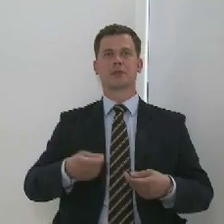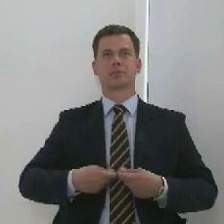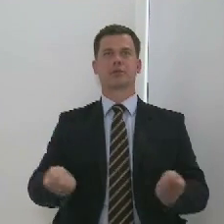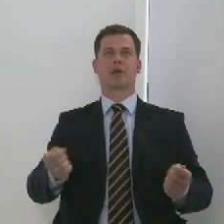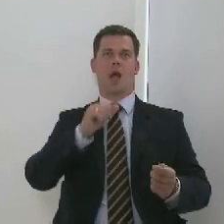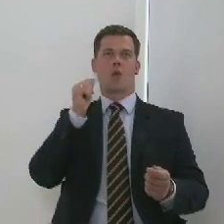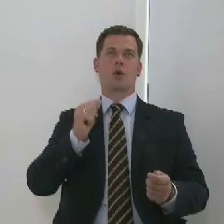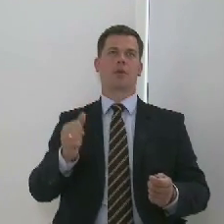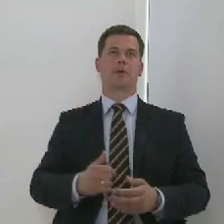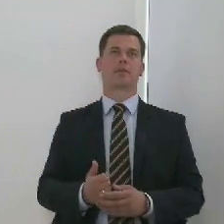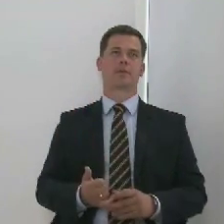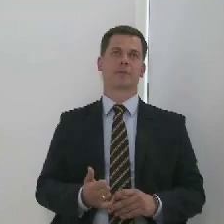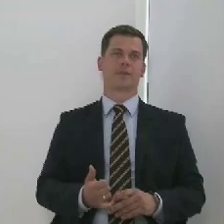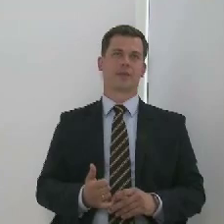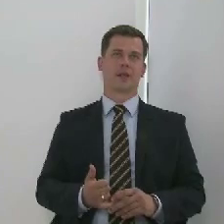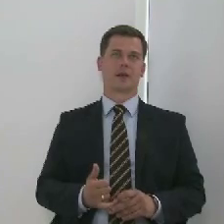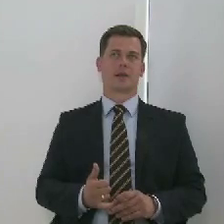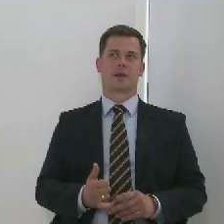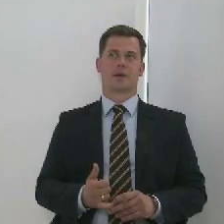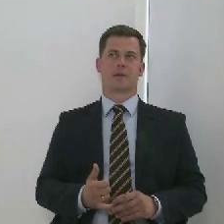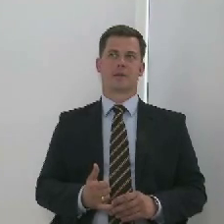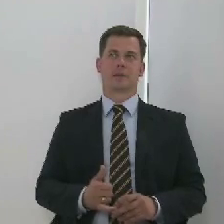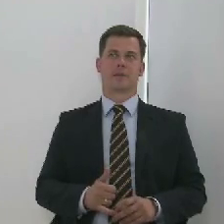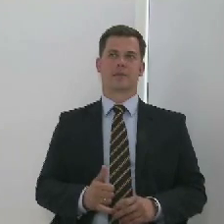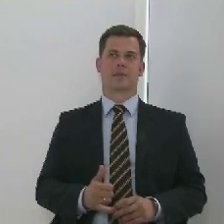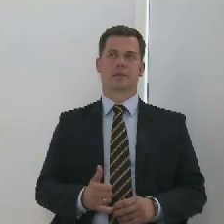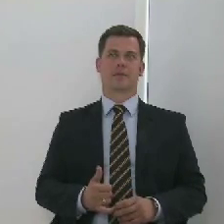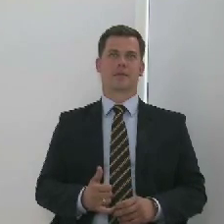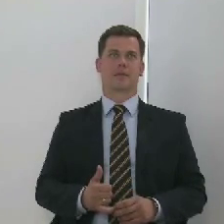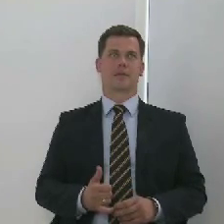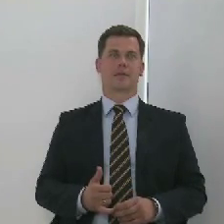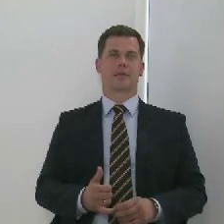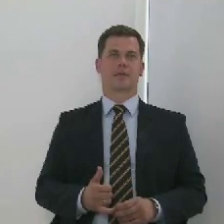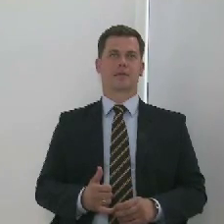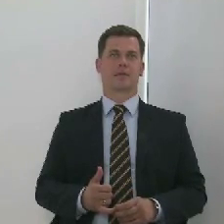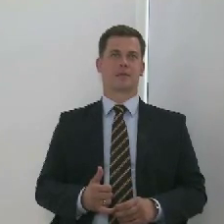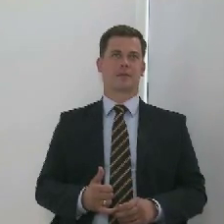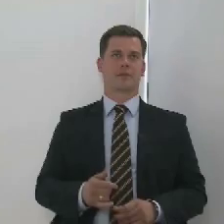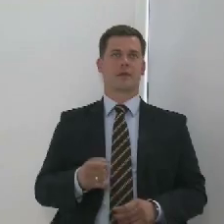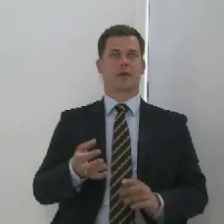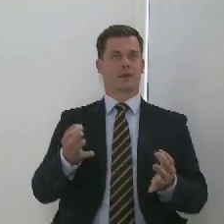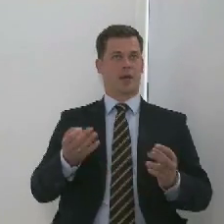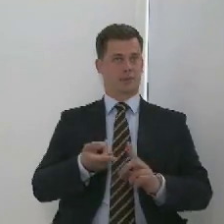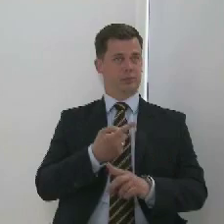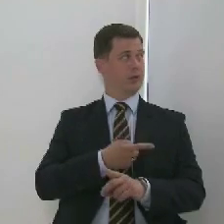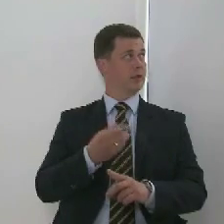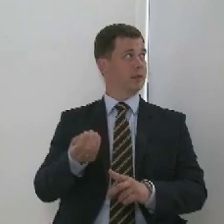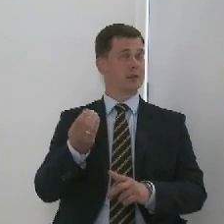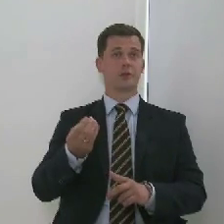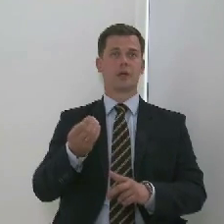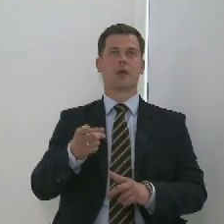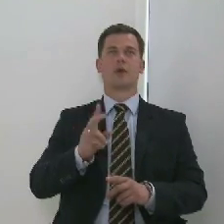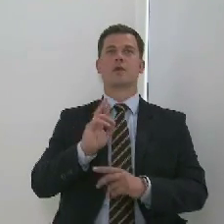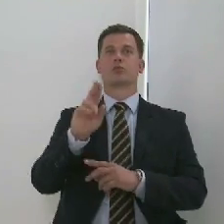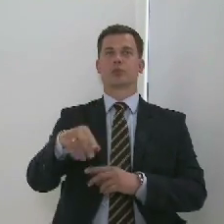rynki europejskie z tym rozwiązaniem, bo potencjał ogromny. Jasne. Przed nami, zanim wejdziemy jeszcze na te rynki